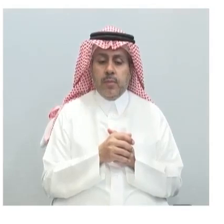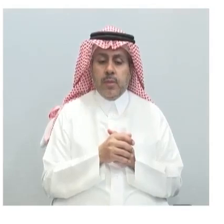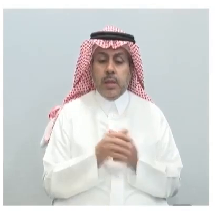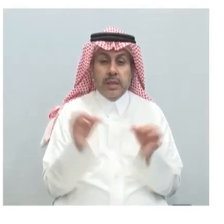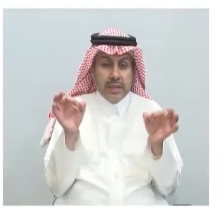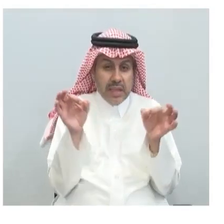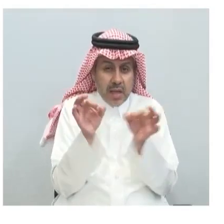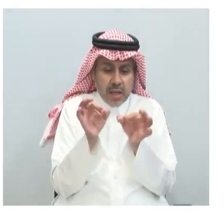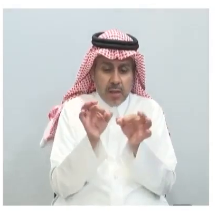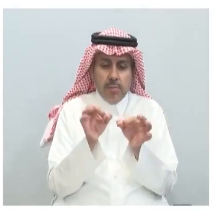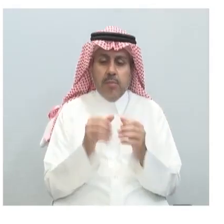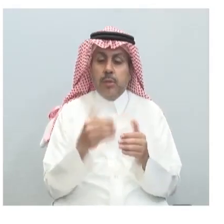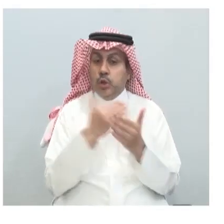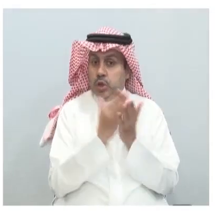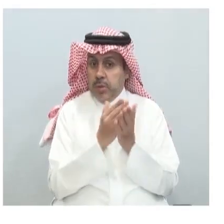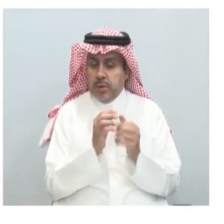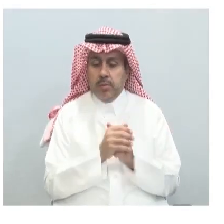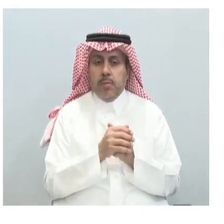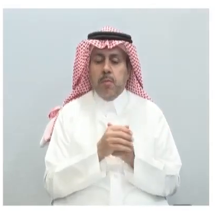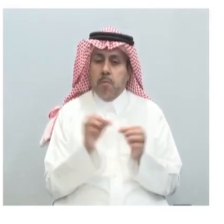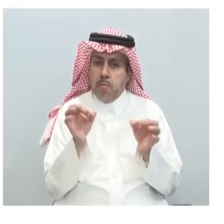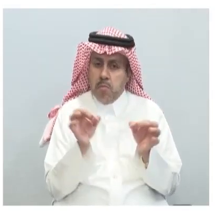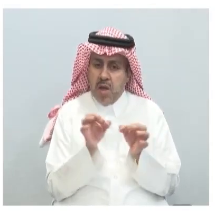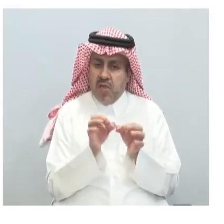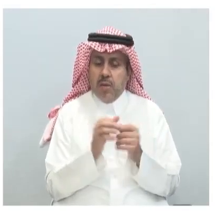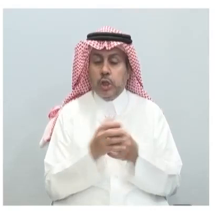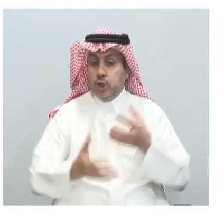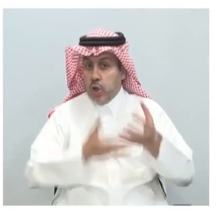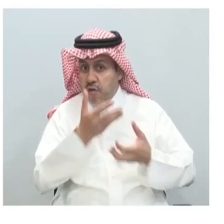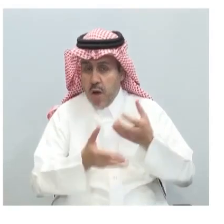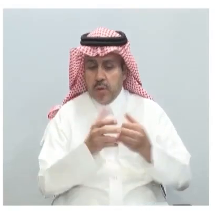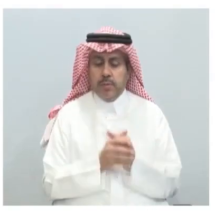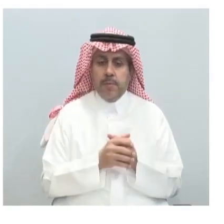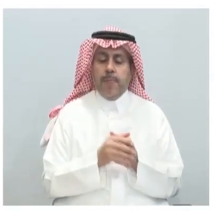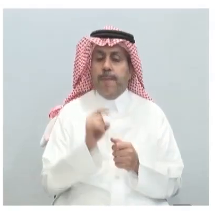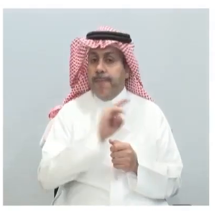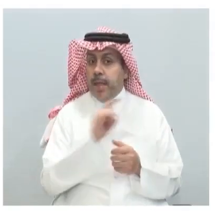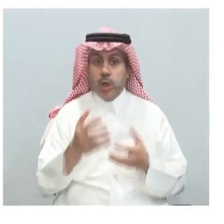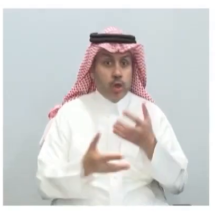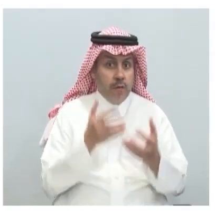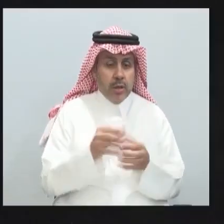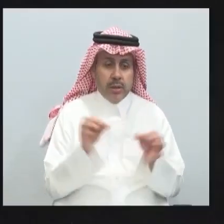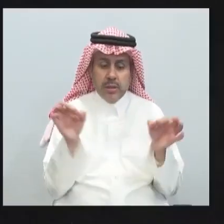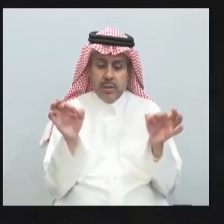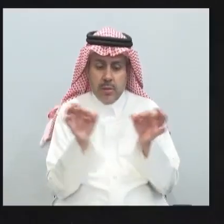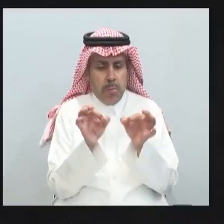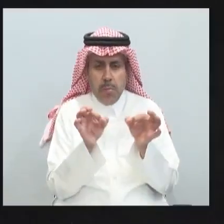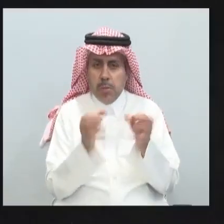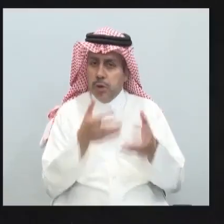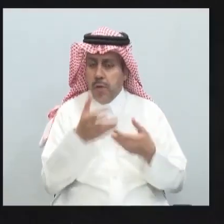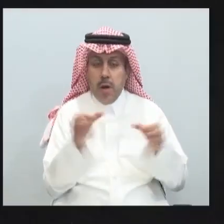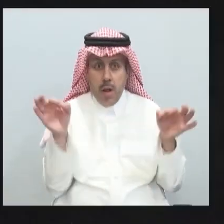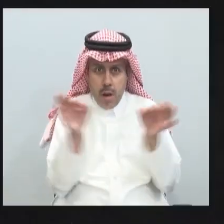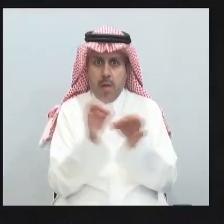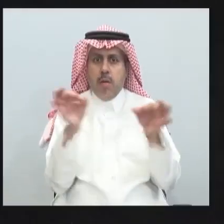تقترب الجسيمات بعضها من بعض هنا حتى يحدث تفاعل لن يحدث تفاعل الجسيمات بعيده لابد ان تتقارب